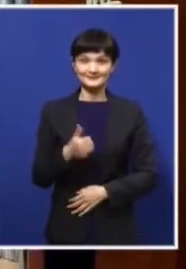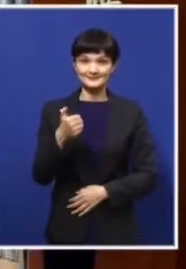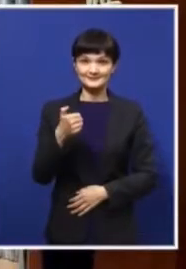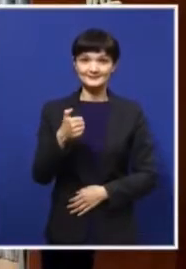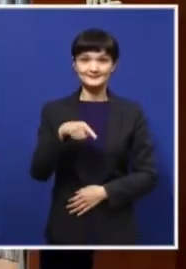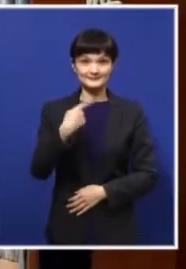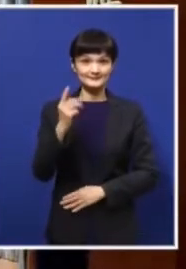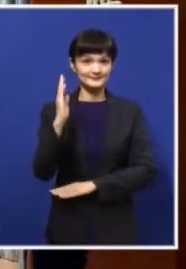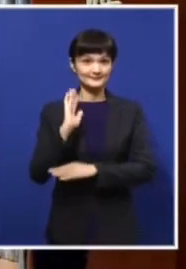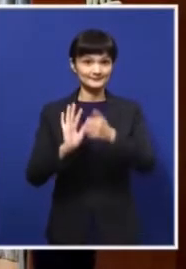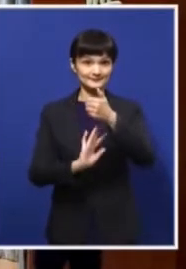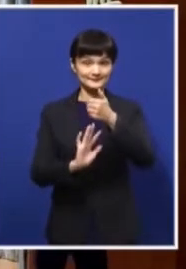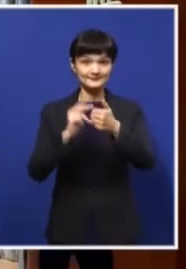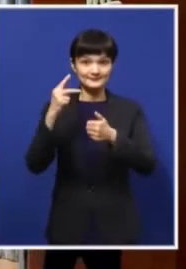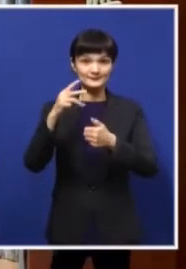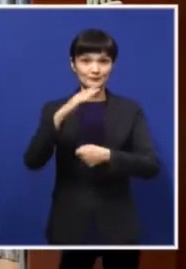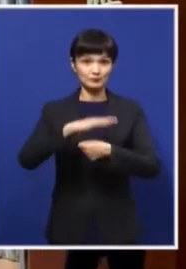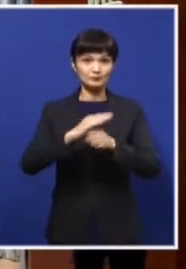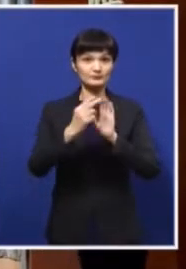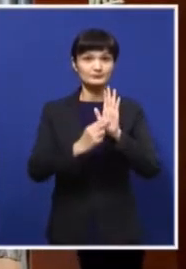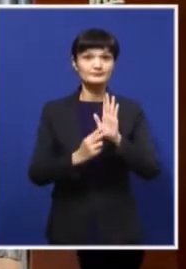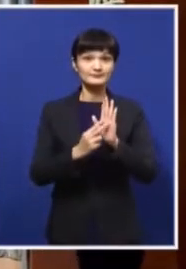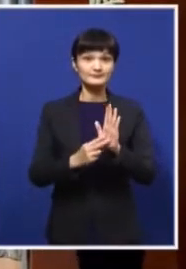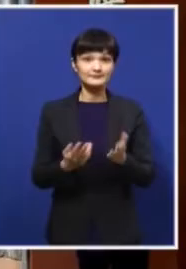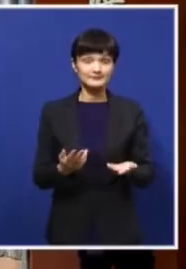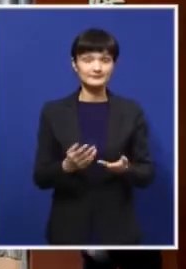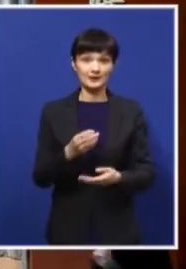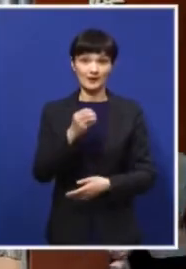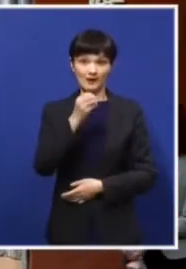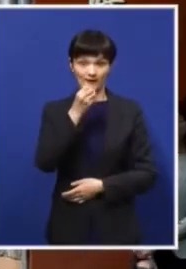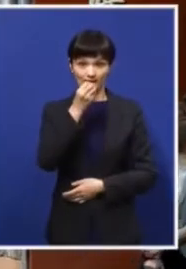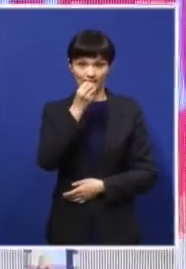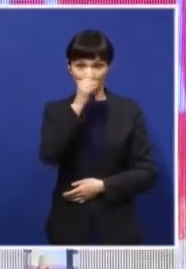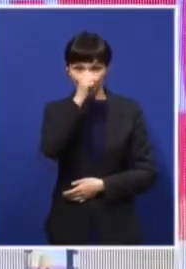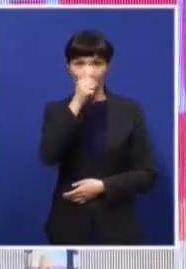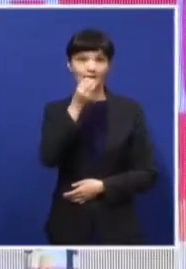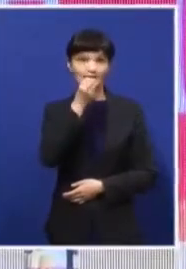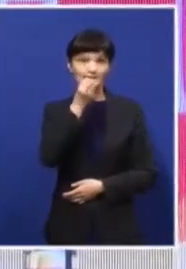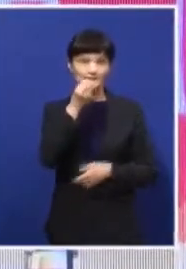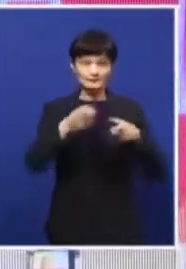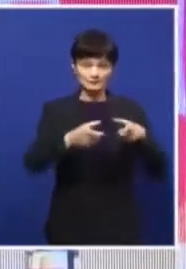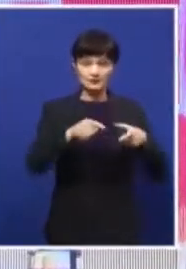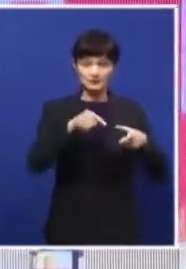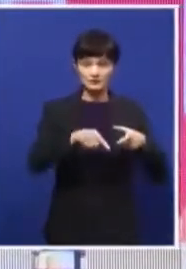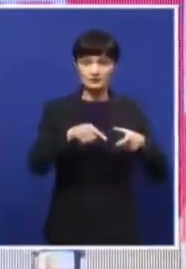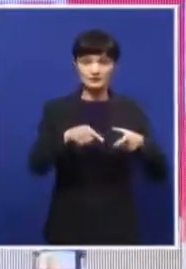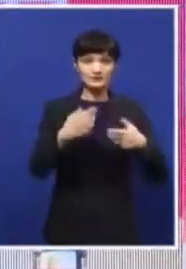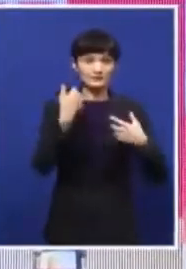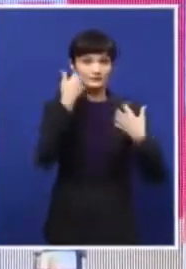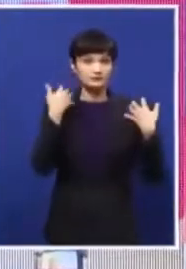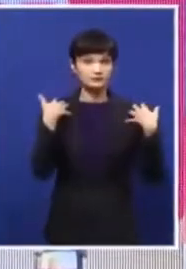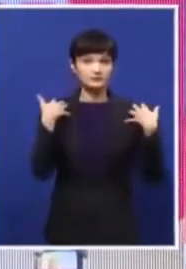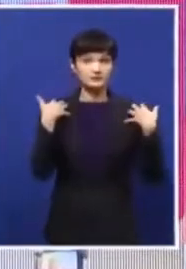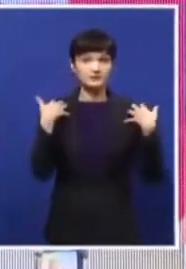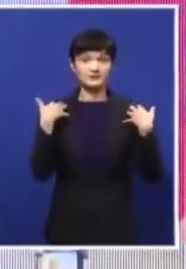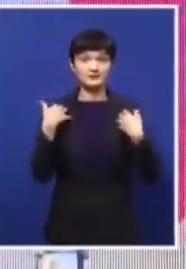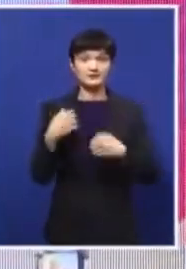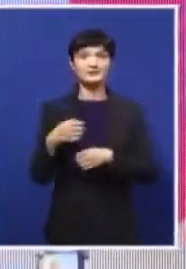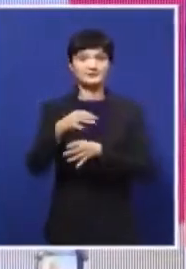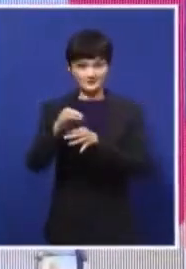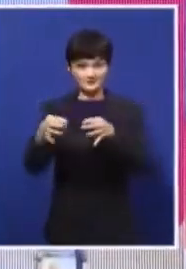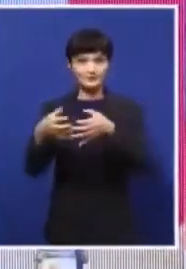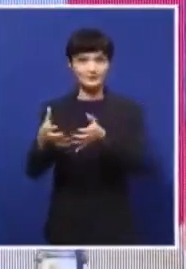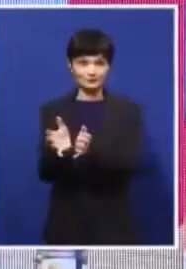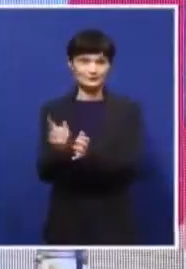要再补充。 是，那刚才提到好时券不用抽签，那个不是金管会，是经济部啊，是刚才商业司所